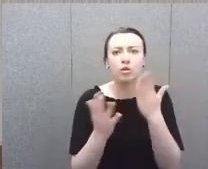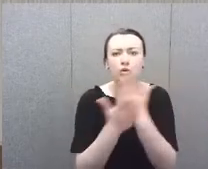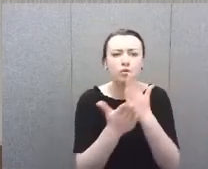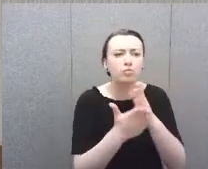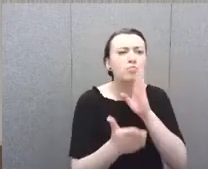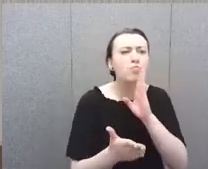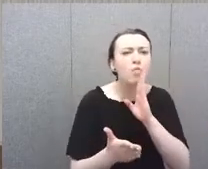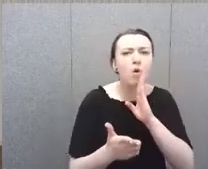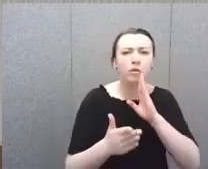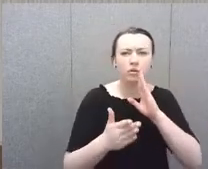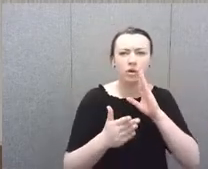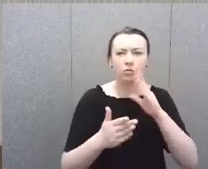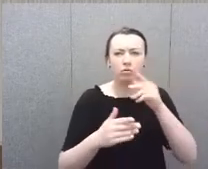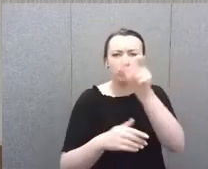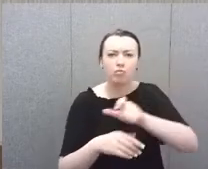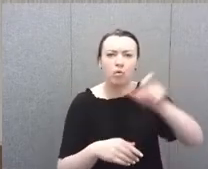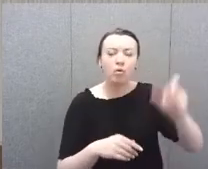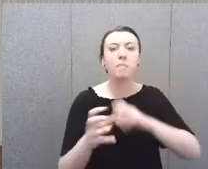позволить